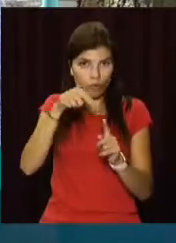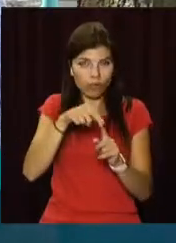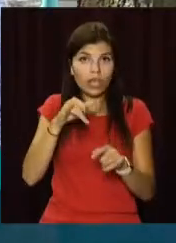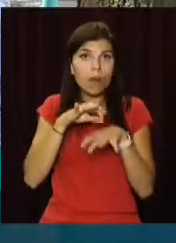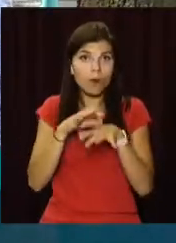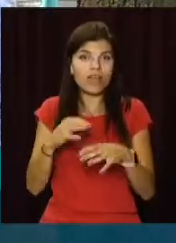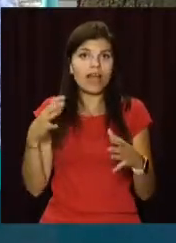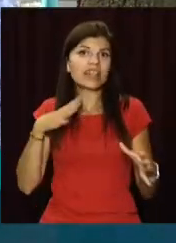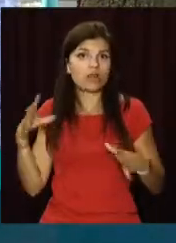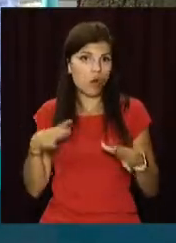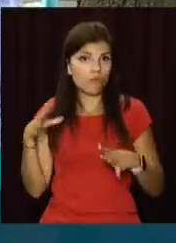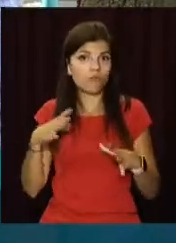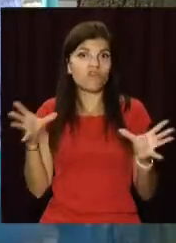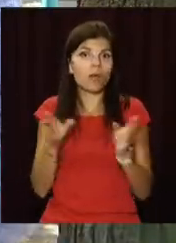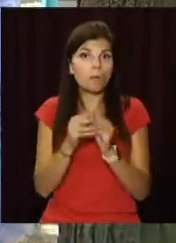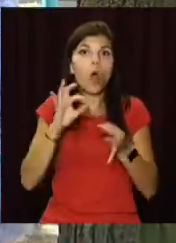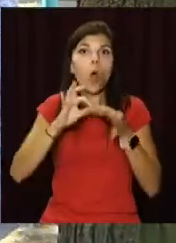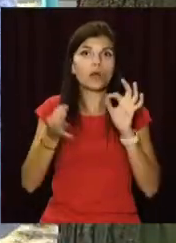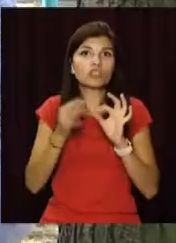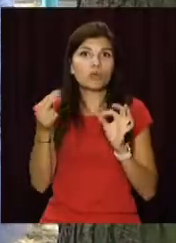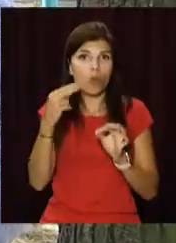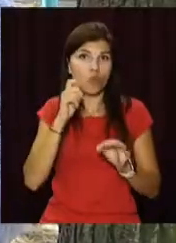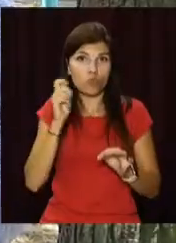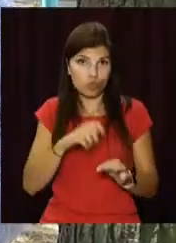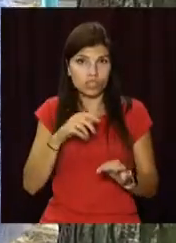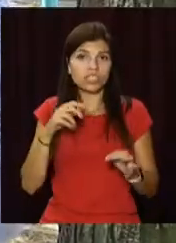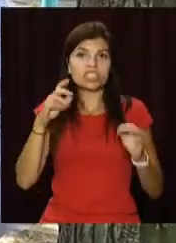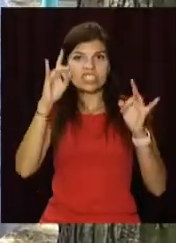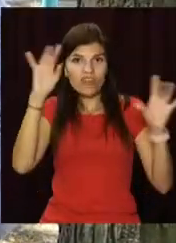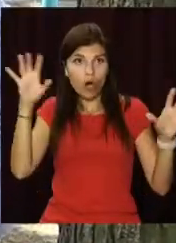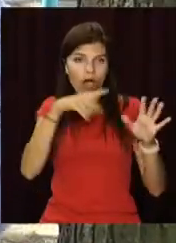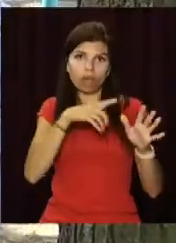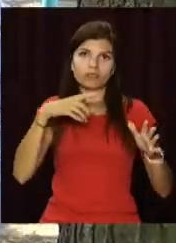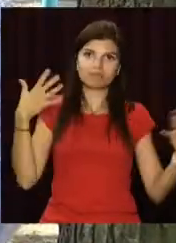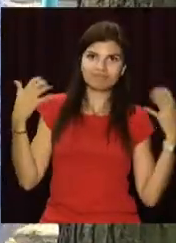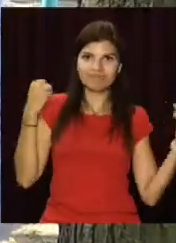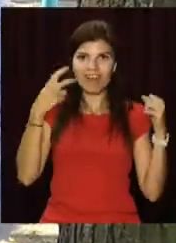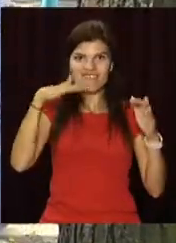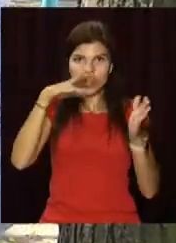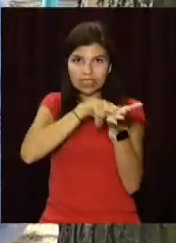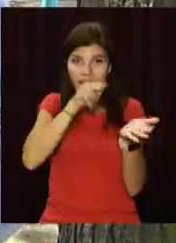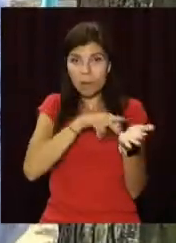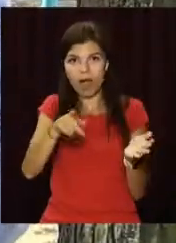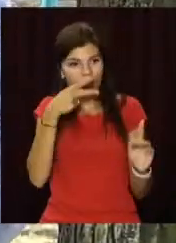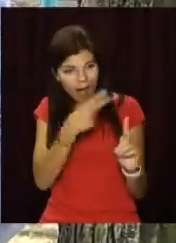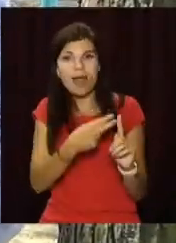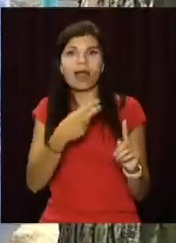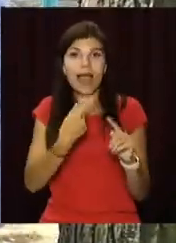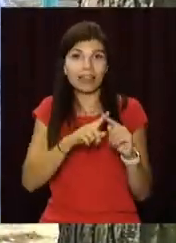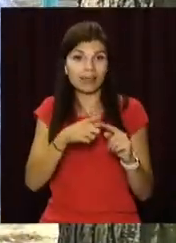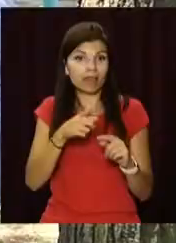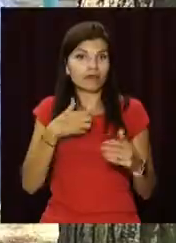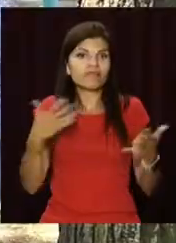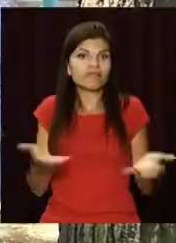провести тренування разом з олімпійськими чемпіонами, українськими зірками. Ми створюємо нові можливості для криворожан займатися спортом